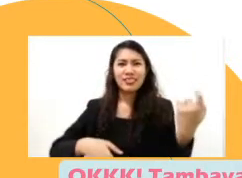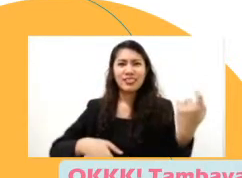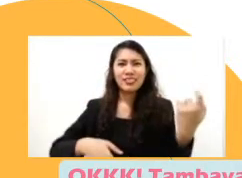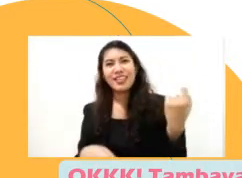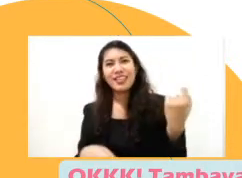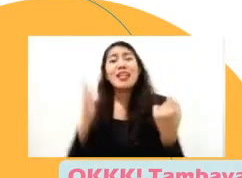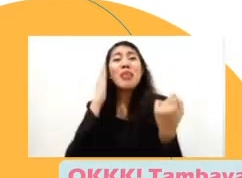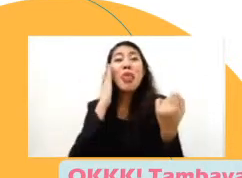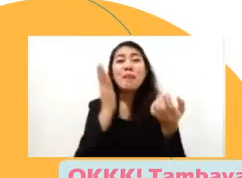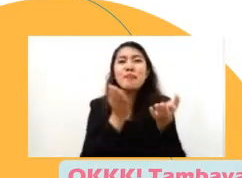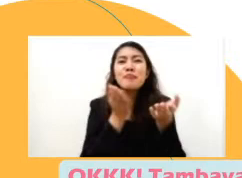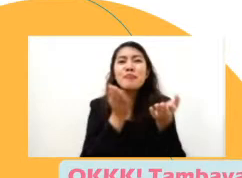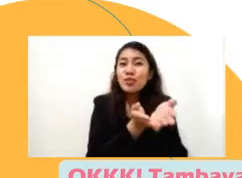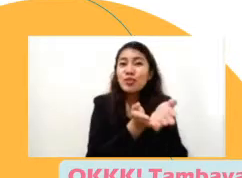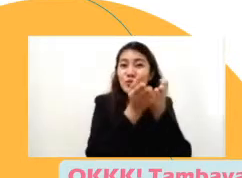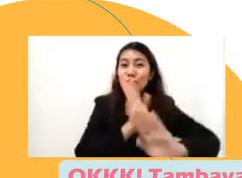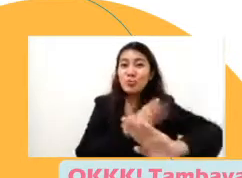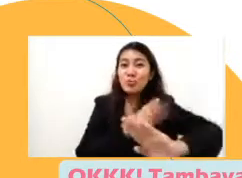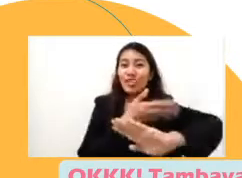Tininin, tininin,